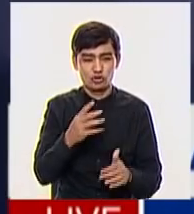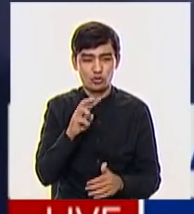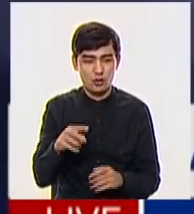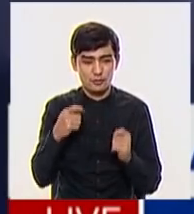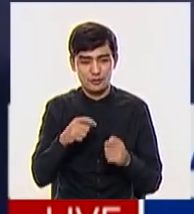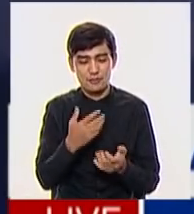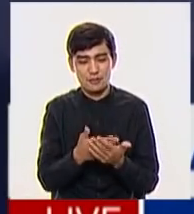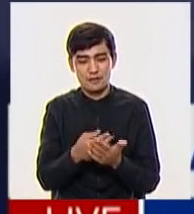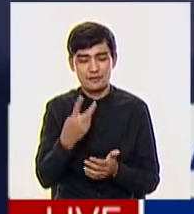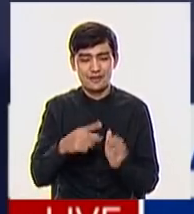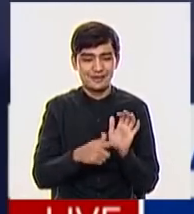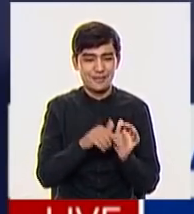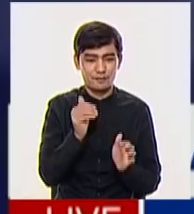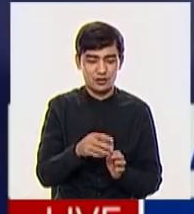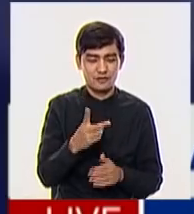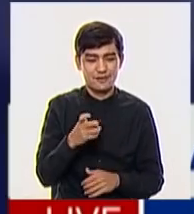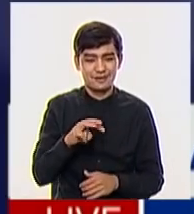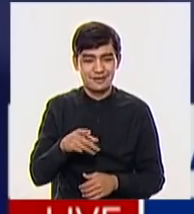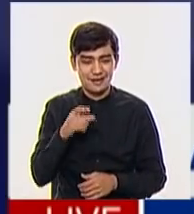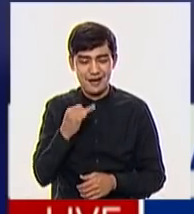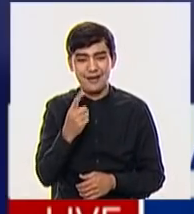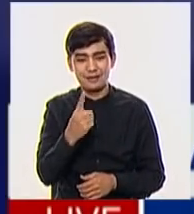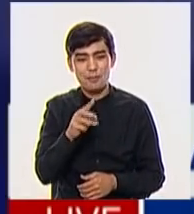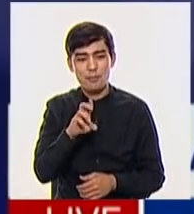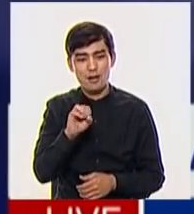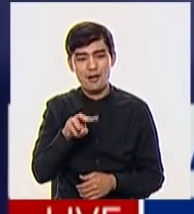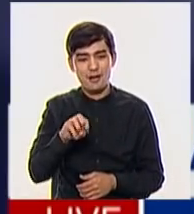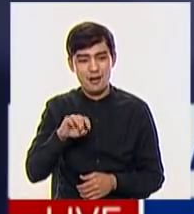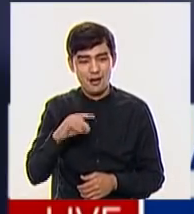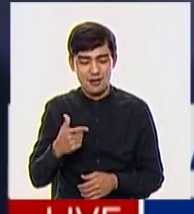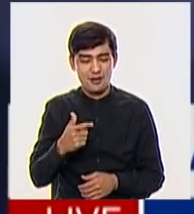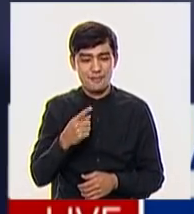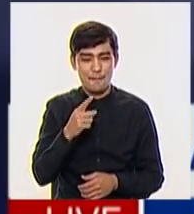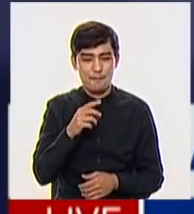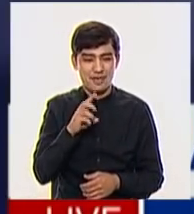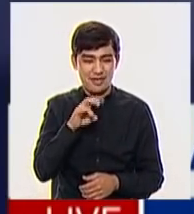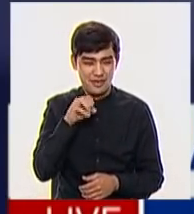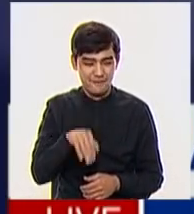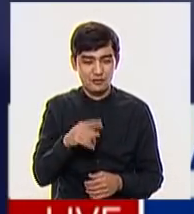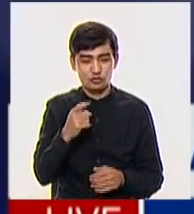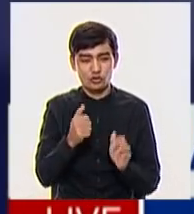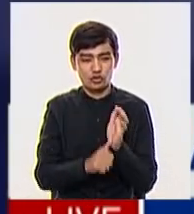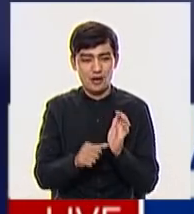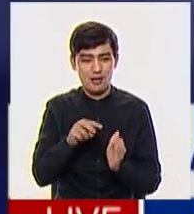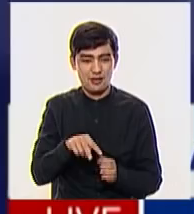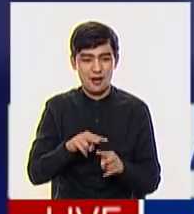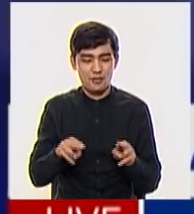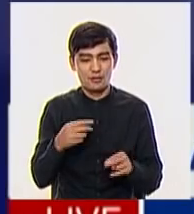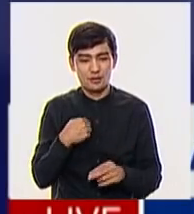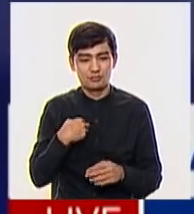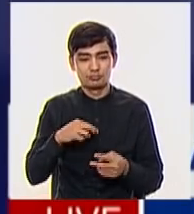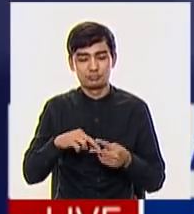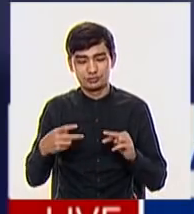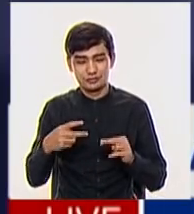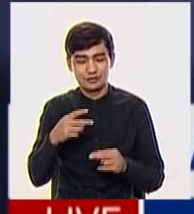шаққанда 27200 теңгеден асады. Бір баррель мұнай 160 литрге тең, яғни 27200 теңгені 160 литрге